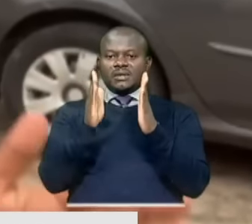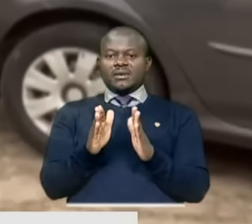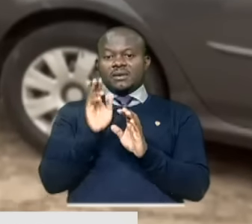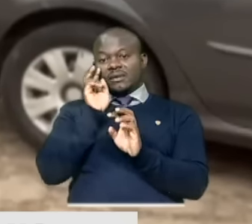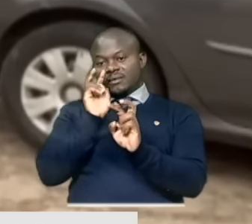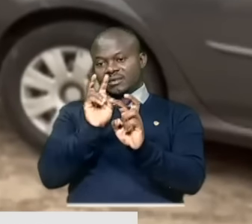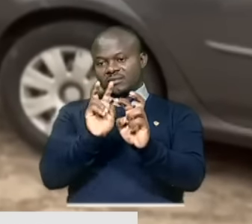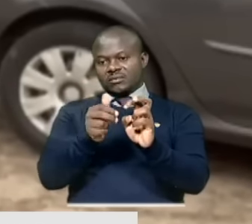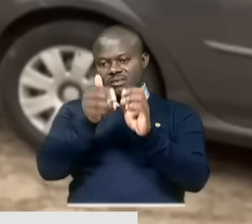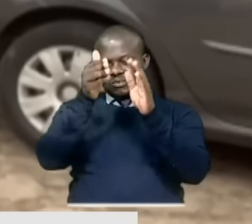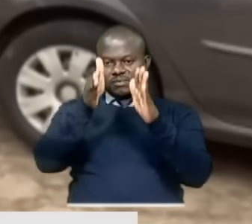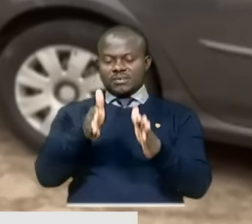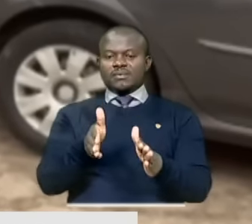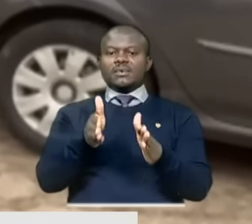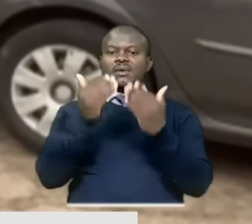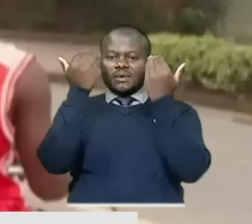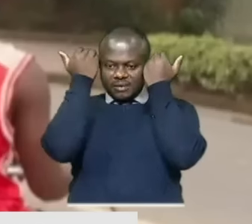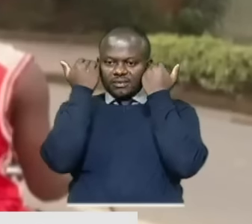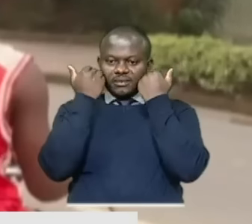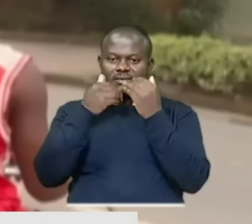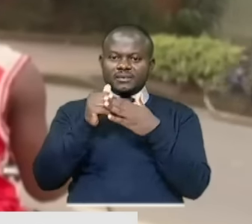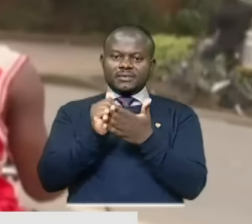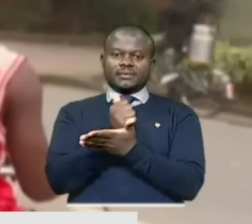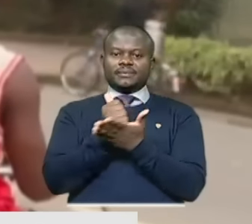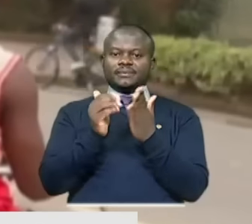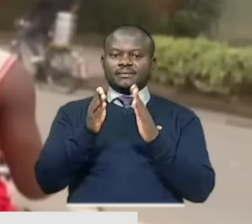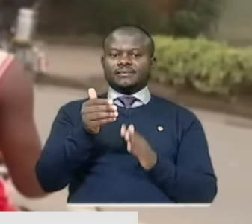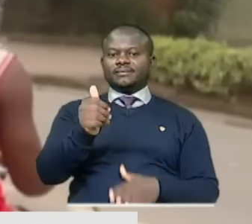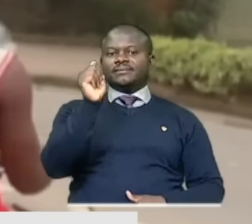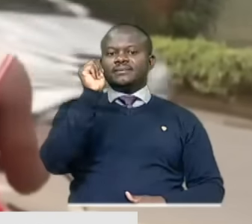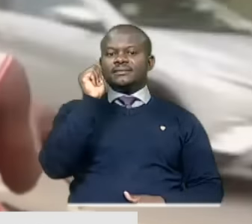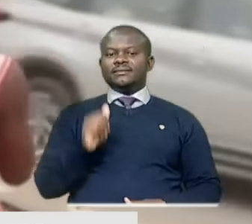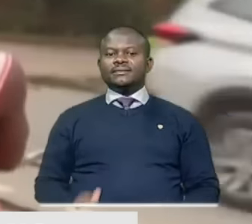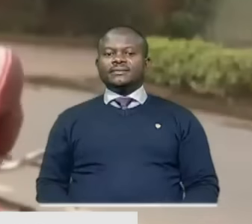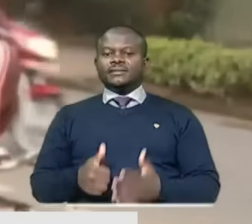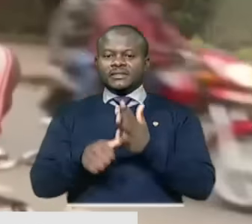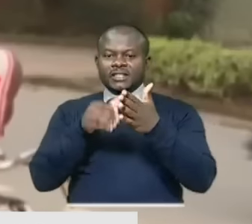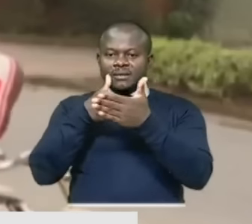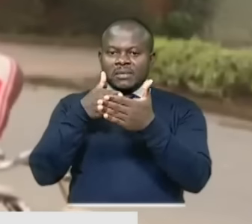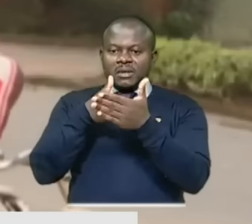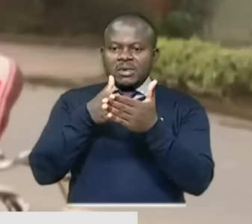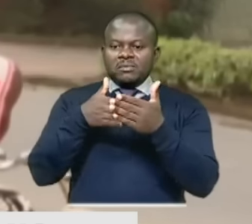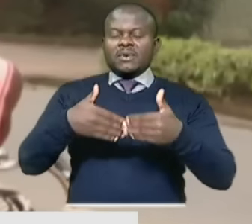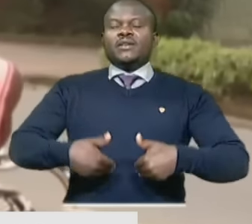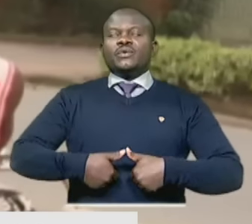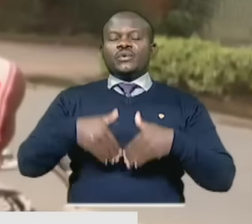byarebwaho, uwo muntu akabona ubutabera mu byangombwa. Ibibazo byugarije urubyiruko